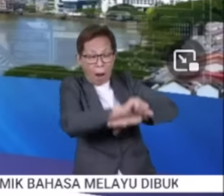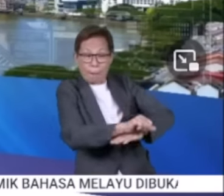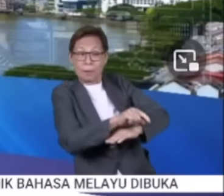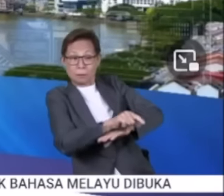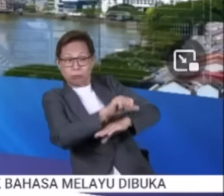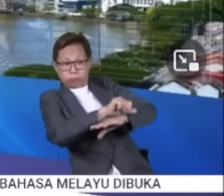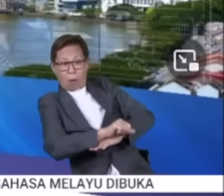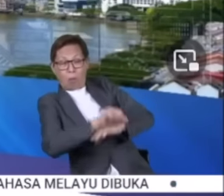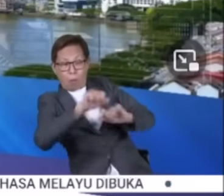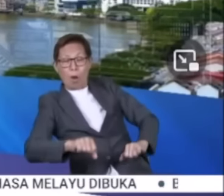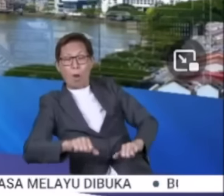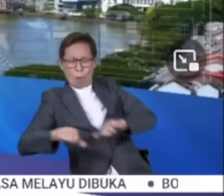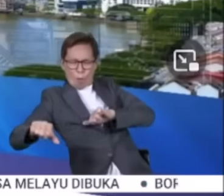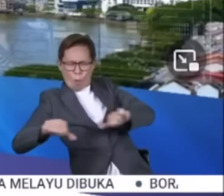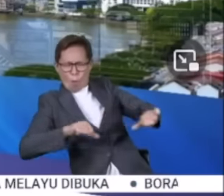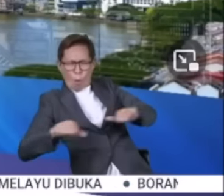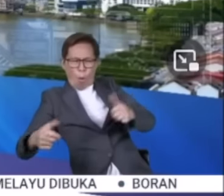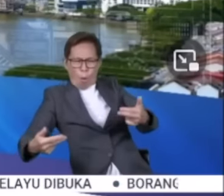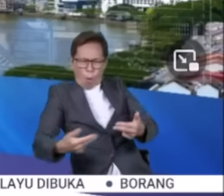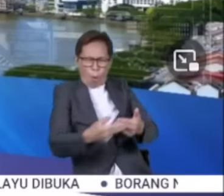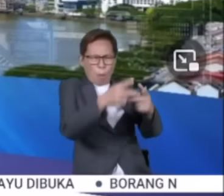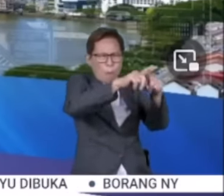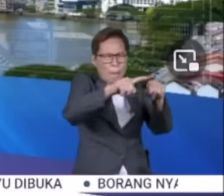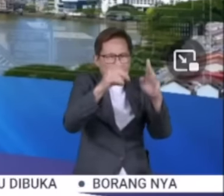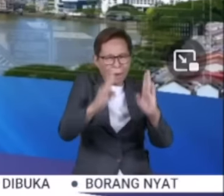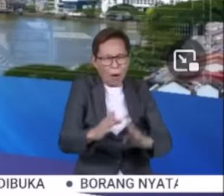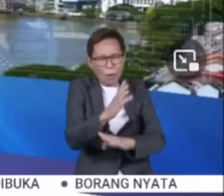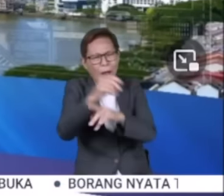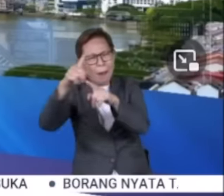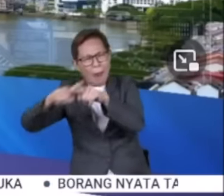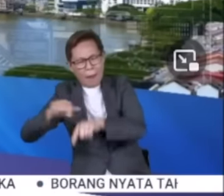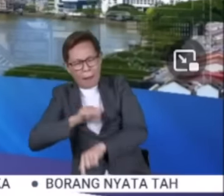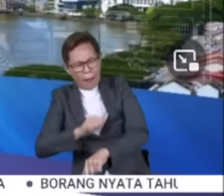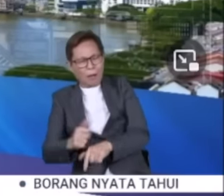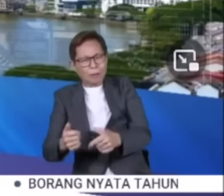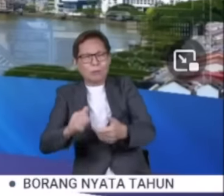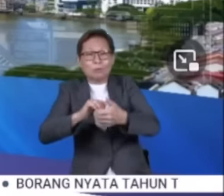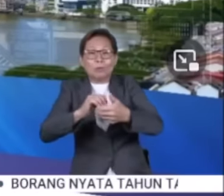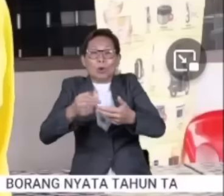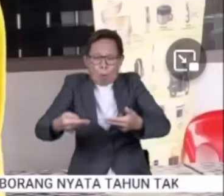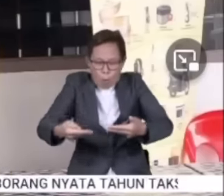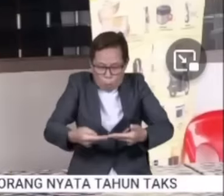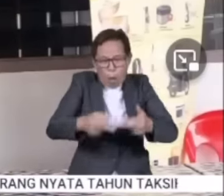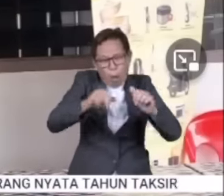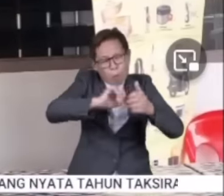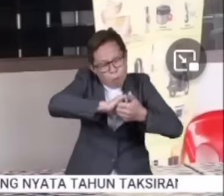tersebut dapat menyemarakkan hubungan pelbagai kaum dan agama di Sarawak.